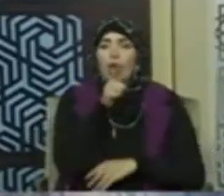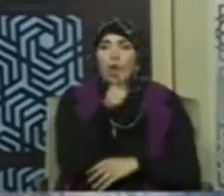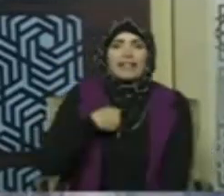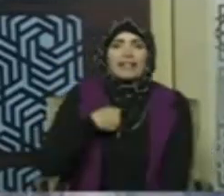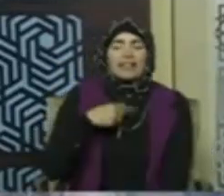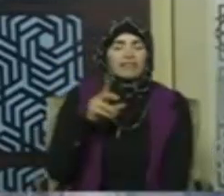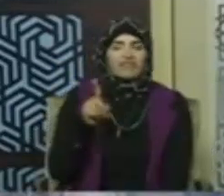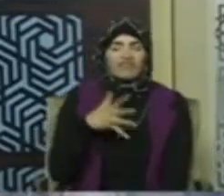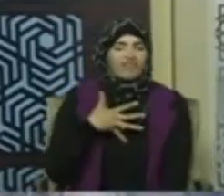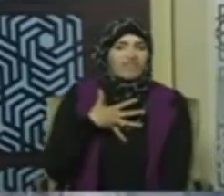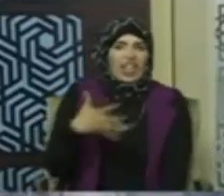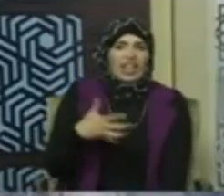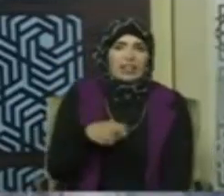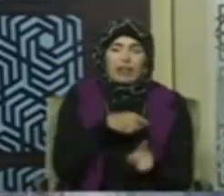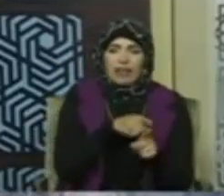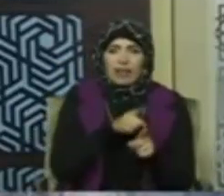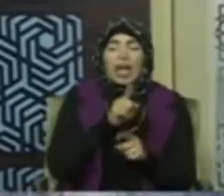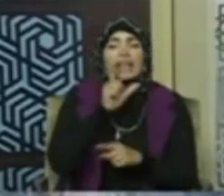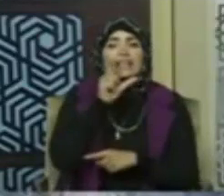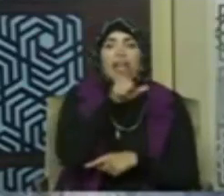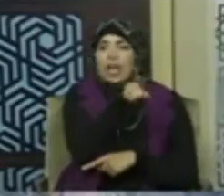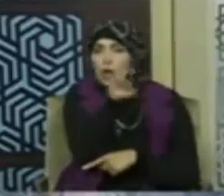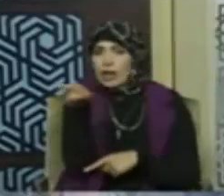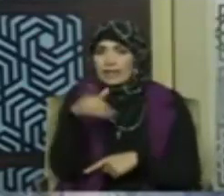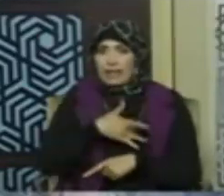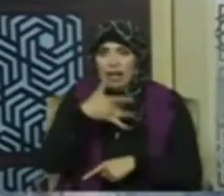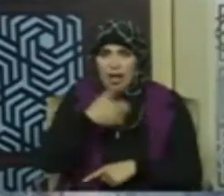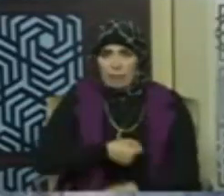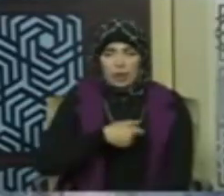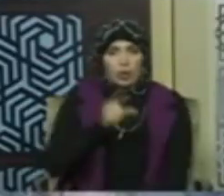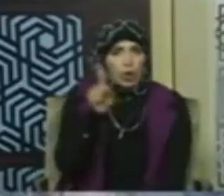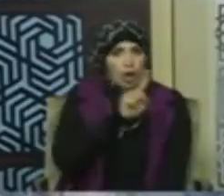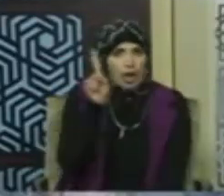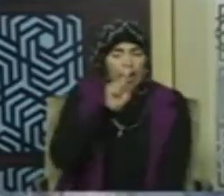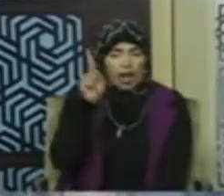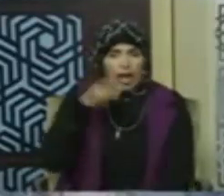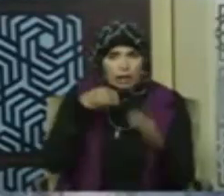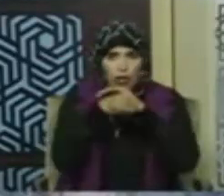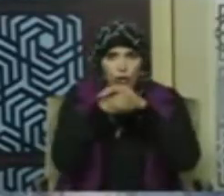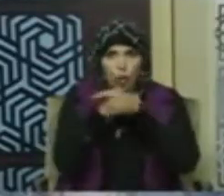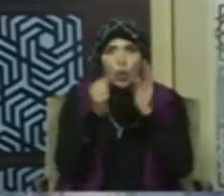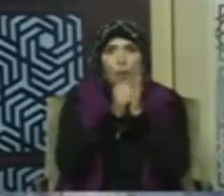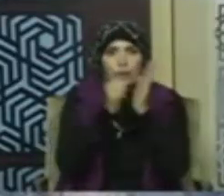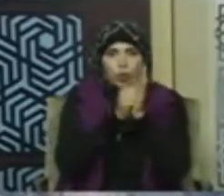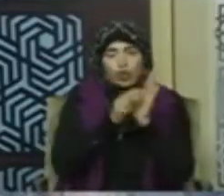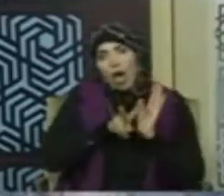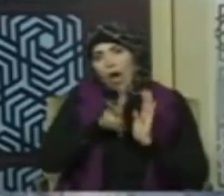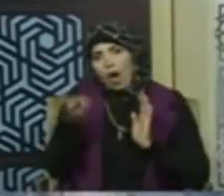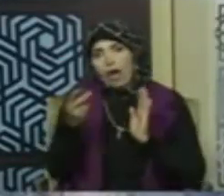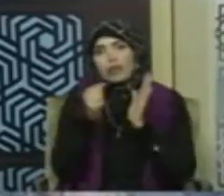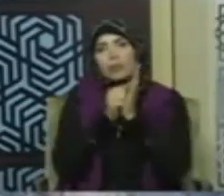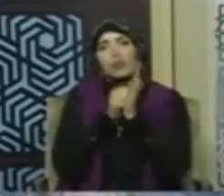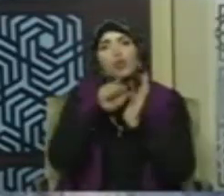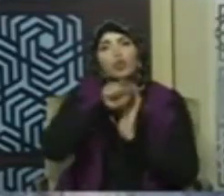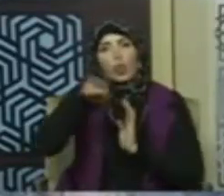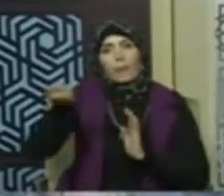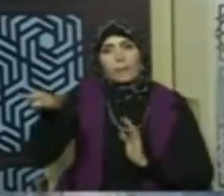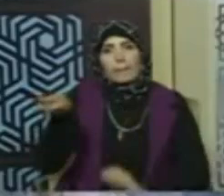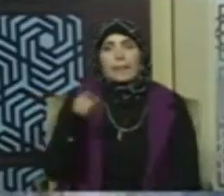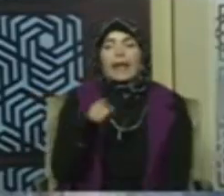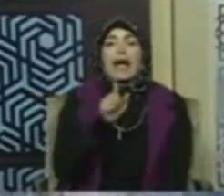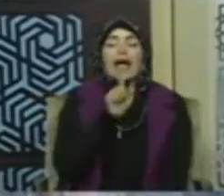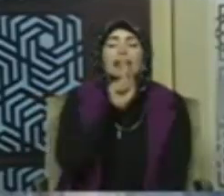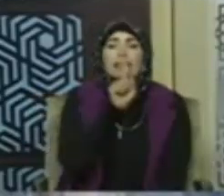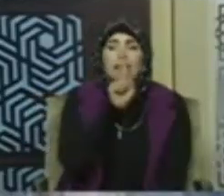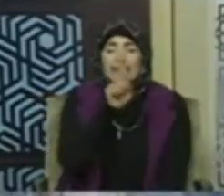سبحانه: يا أيها الذين آمنوا لا تدخلوا بيوتا غير بيوتكم